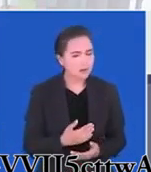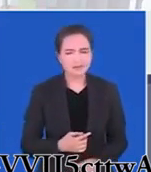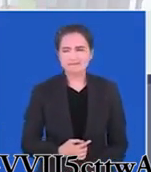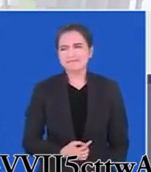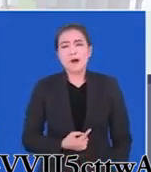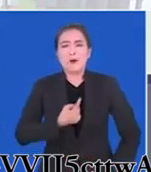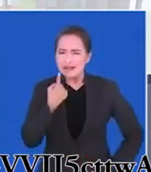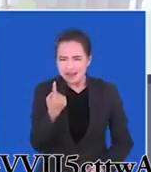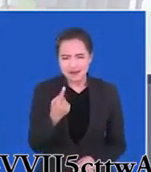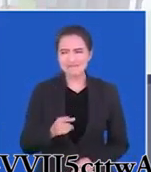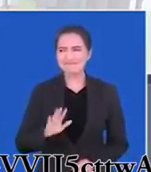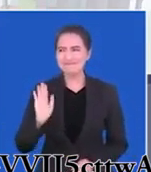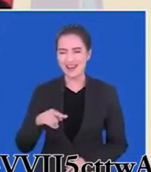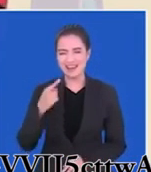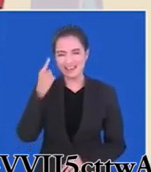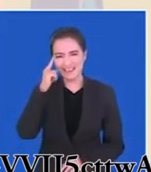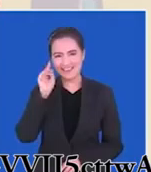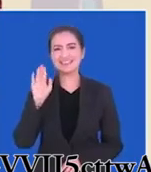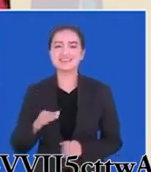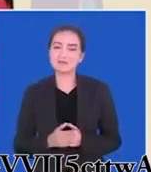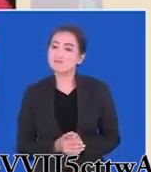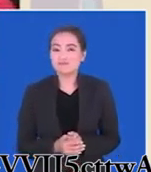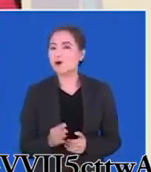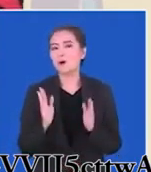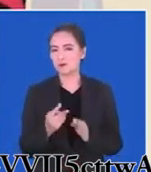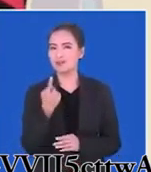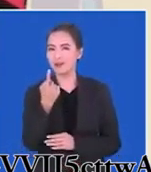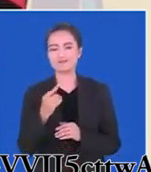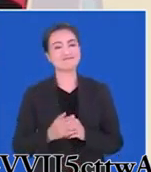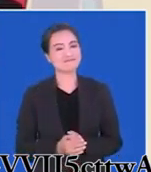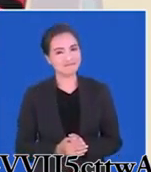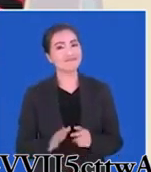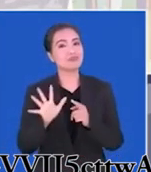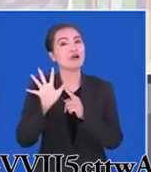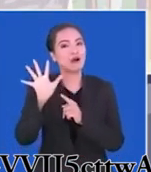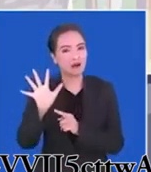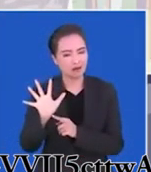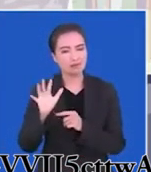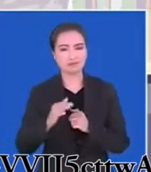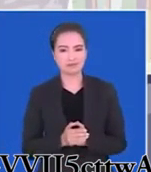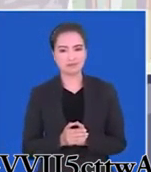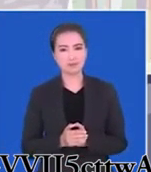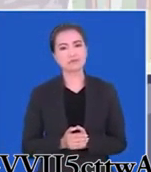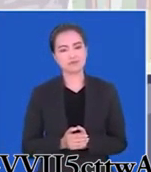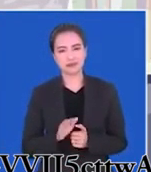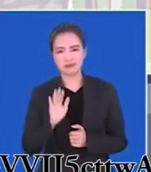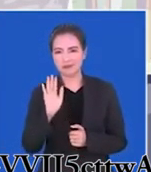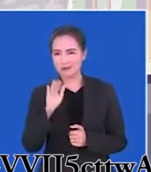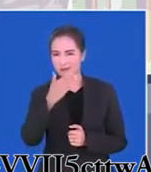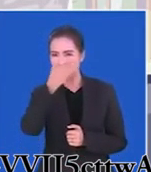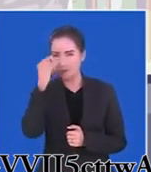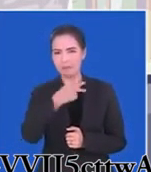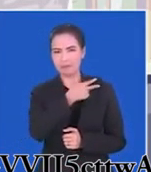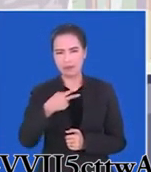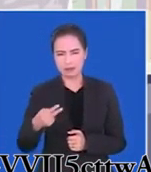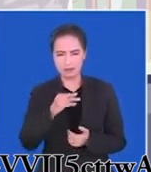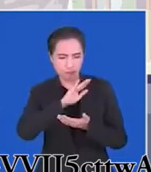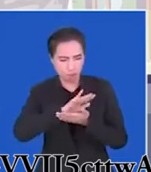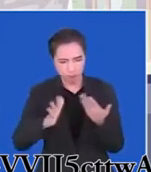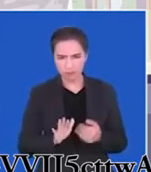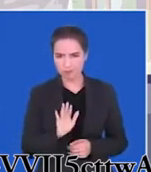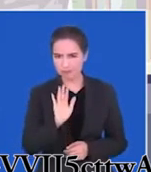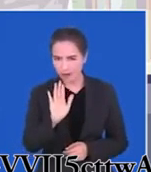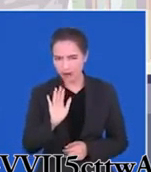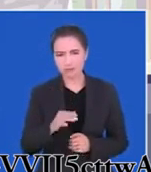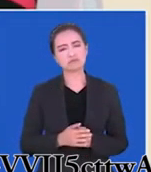เดียว ไม่หลง ไม่หลงไม่หลงนี่แหละอ้าวไปข้อ5เลยคุณอย่าเผลอไปใช้ข้อความที่หยาบคาย